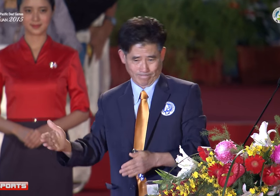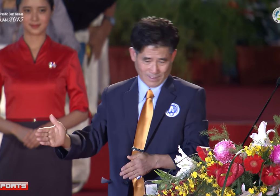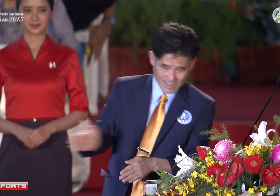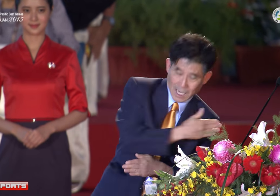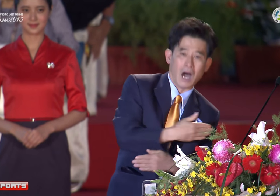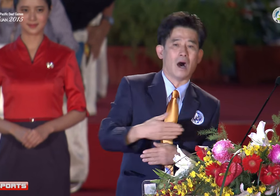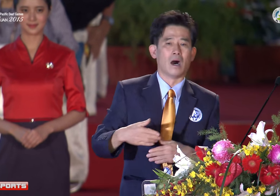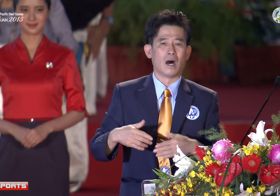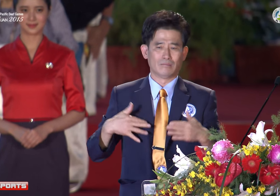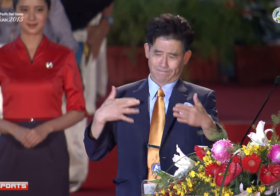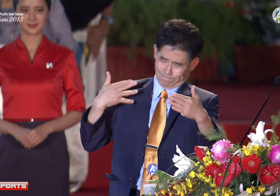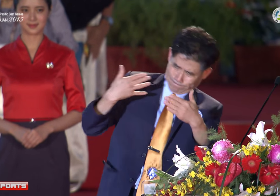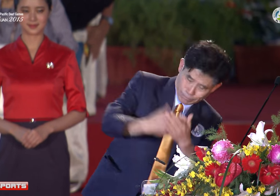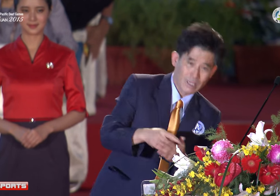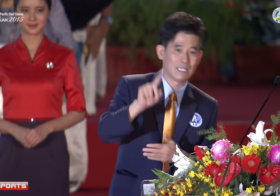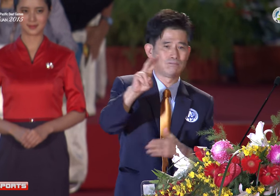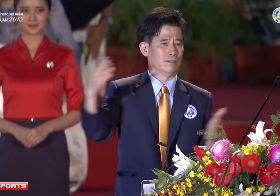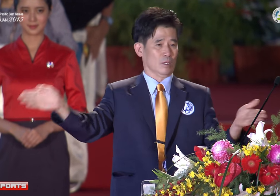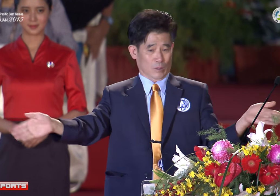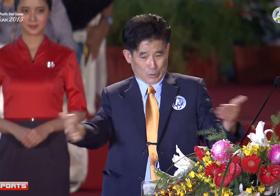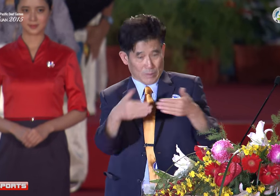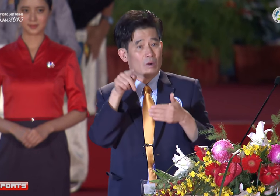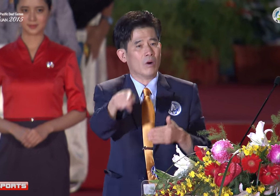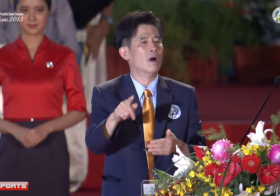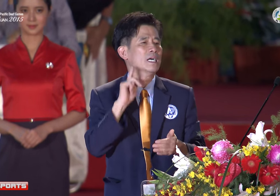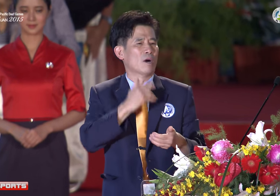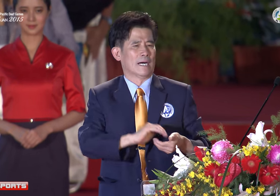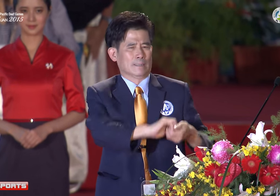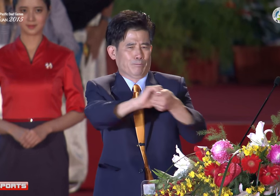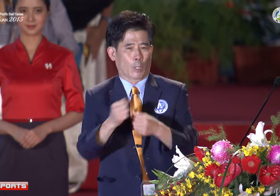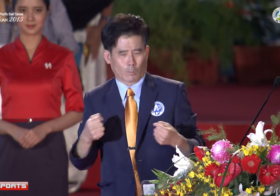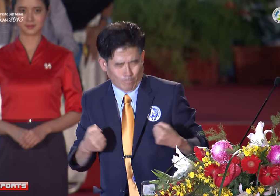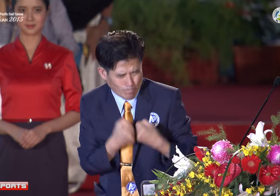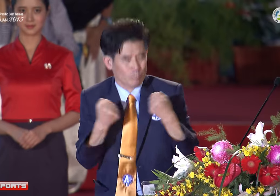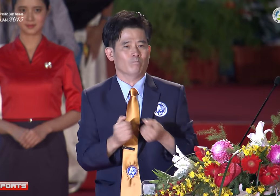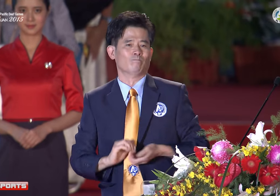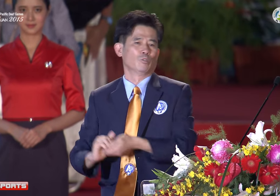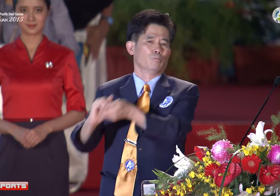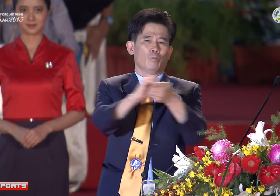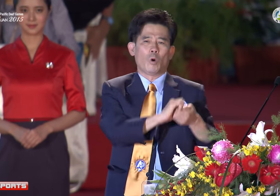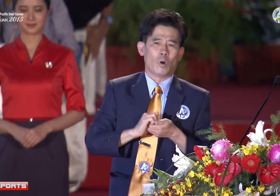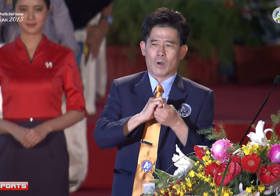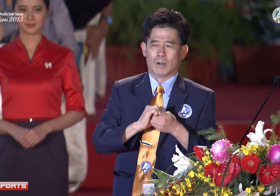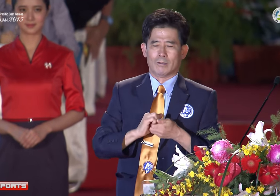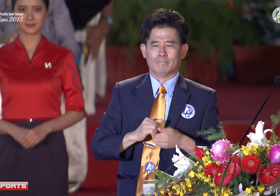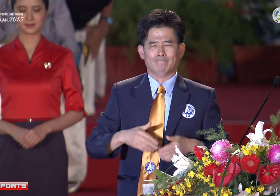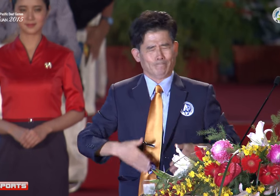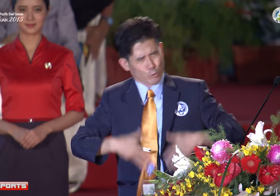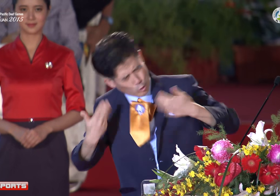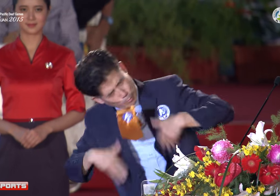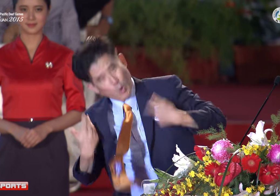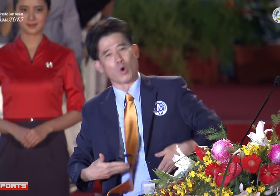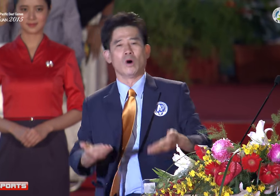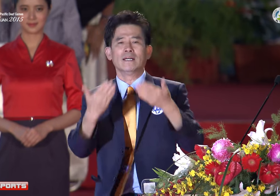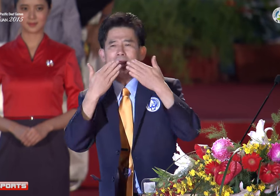我感到非常的荣幸。我宣布2015年亚太听障运动会，